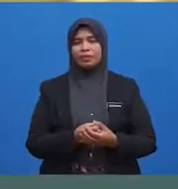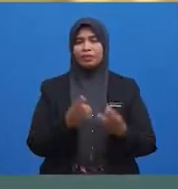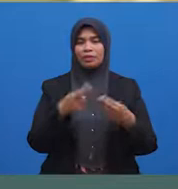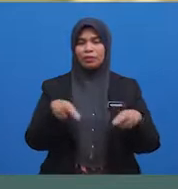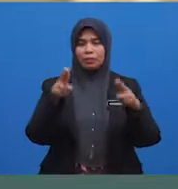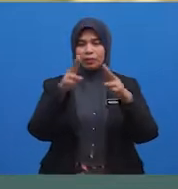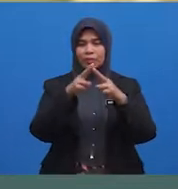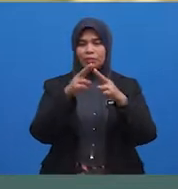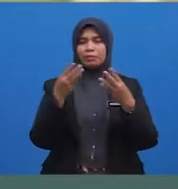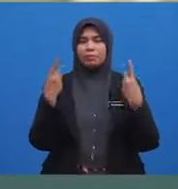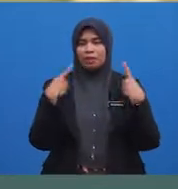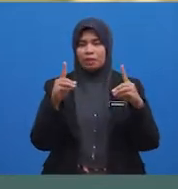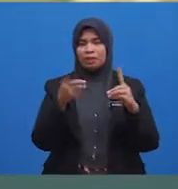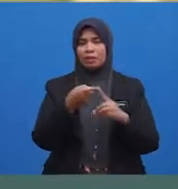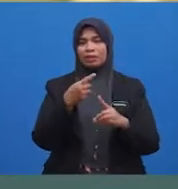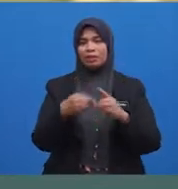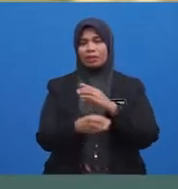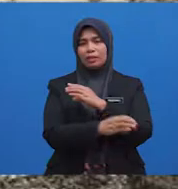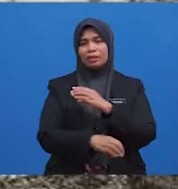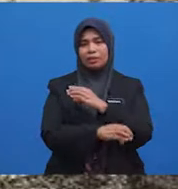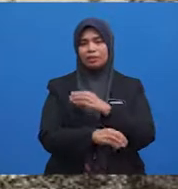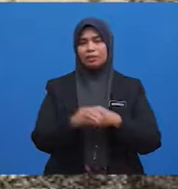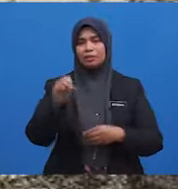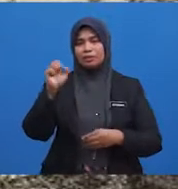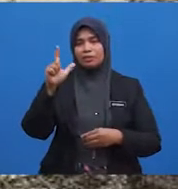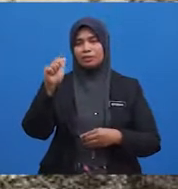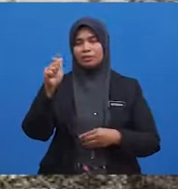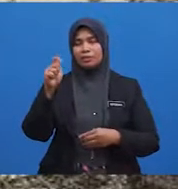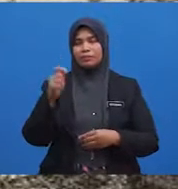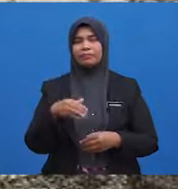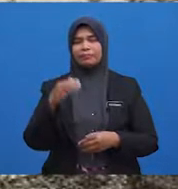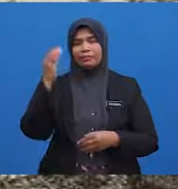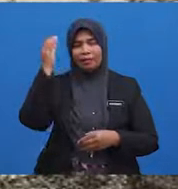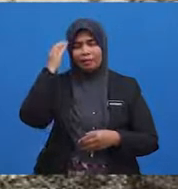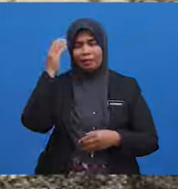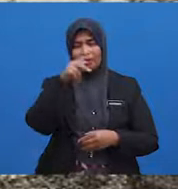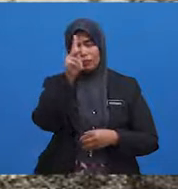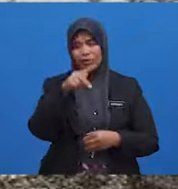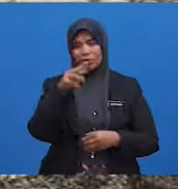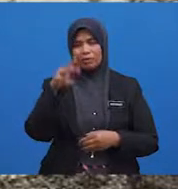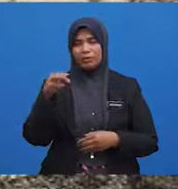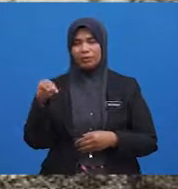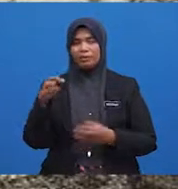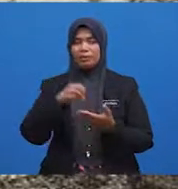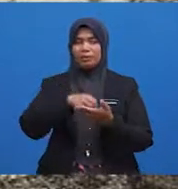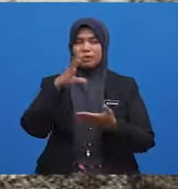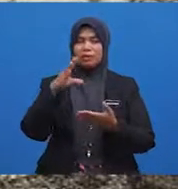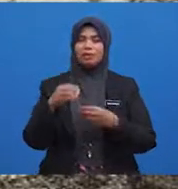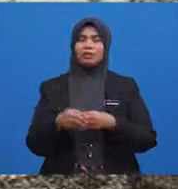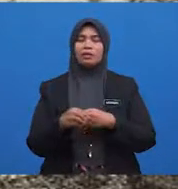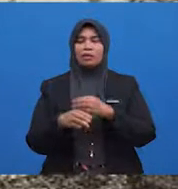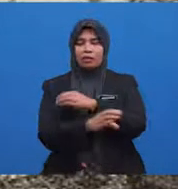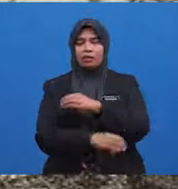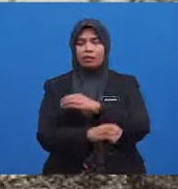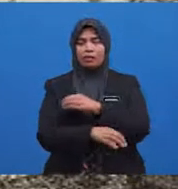terutama pedagang-pedagang dari negeri-negeri selat. Tahukah murid-murid? Kekayaan negeri-negeri Melayu